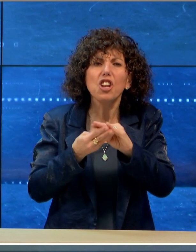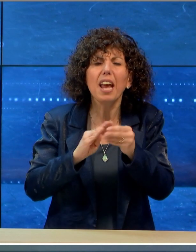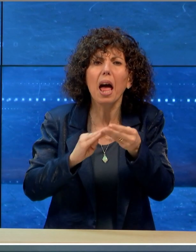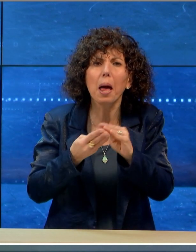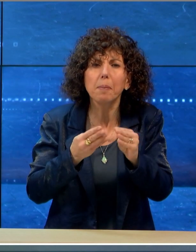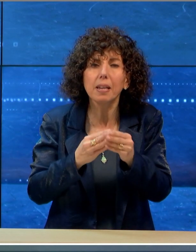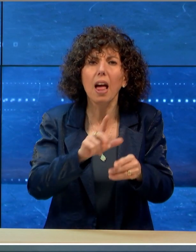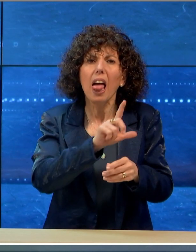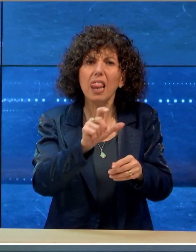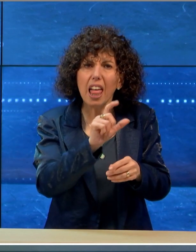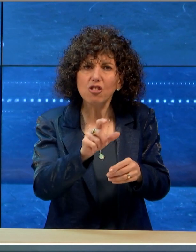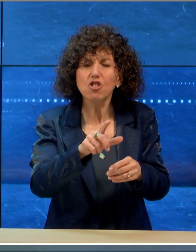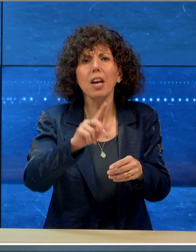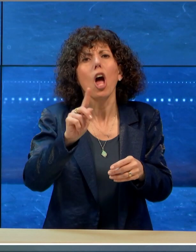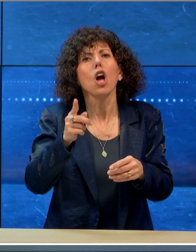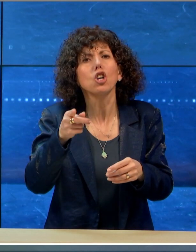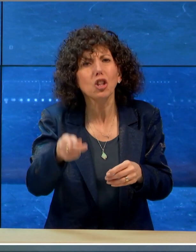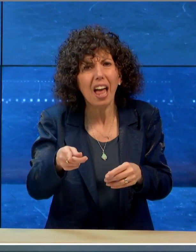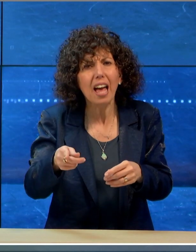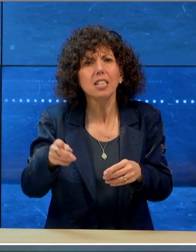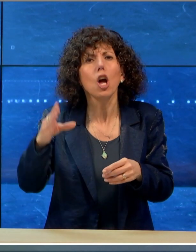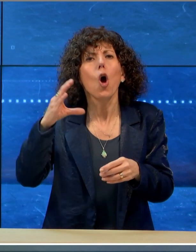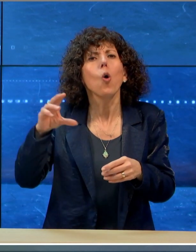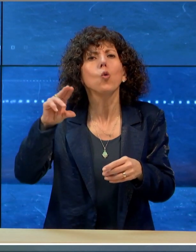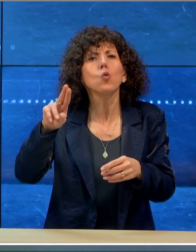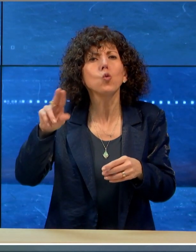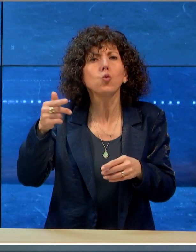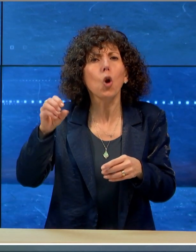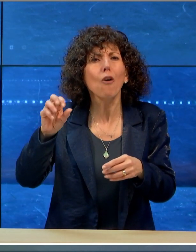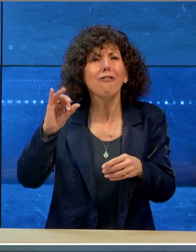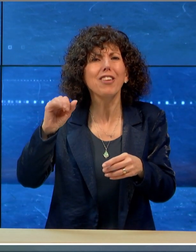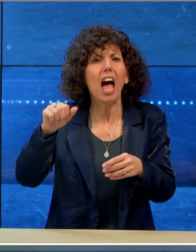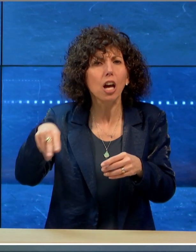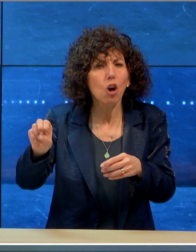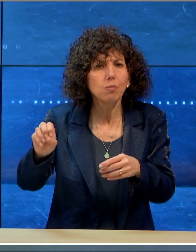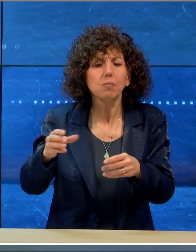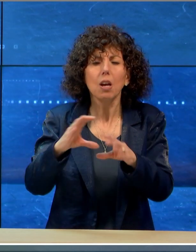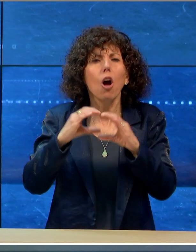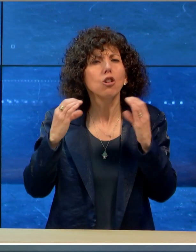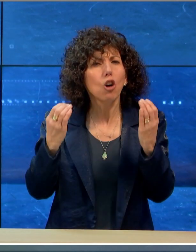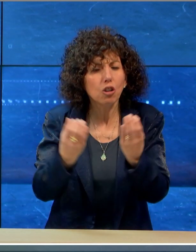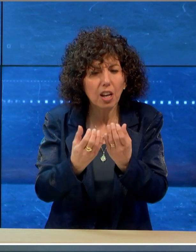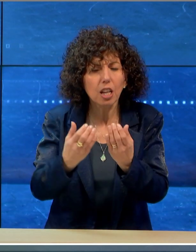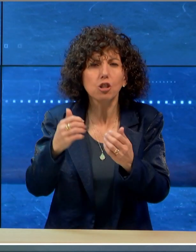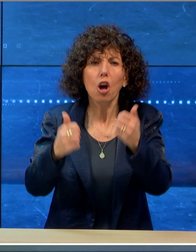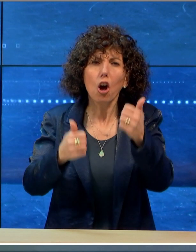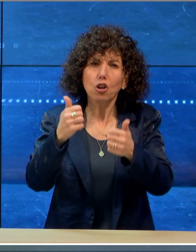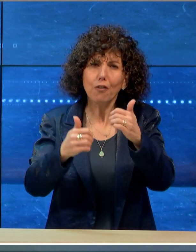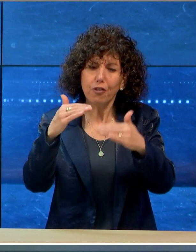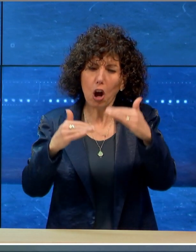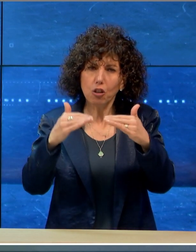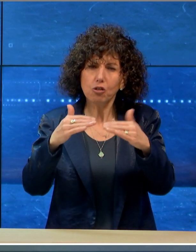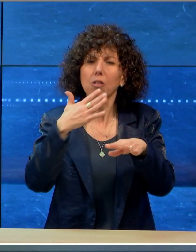a Grottaglie a Cutrofiano il congresso metterà confronto esperti ed